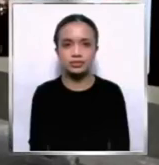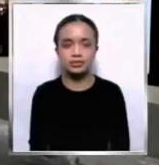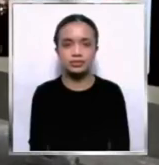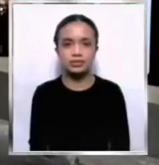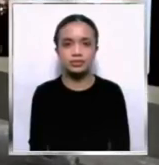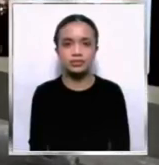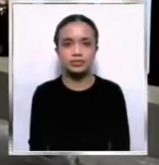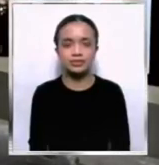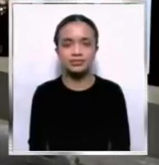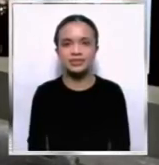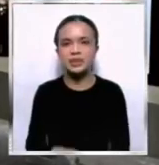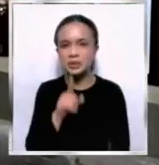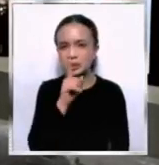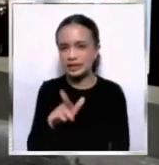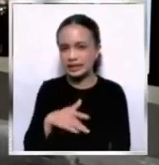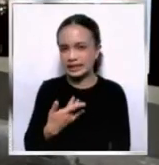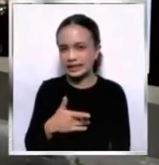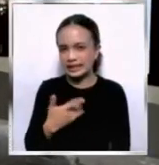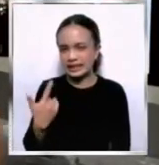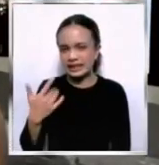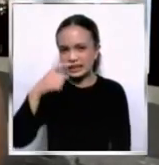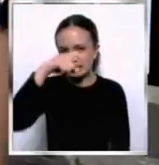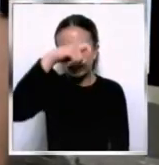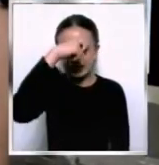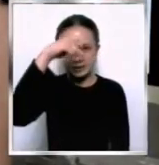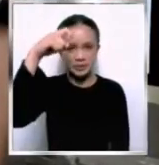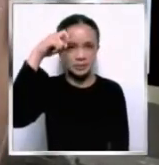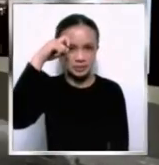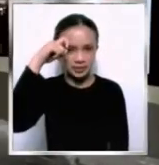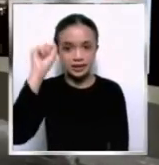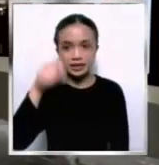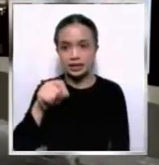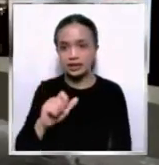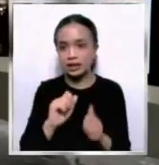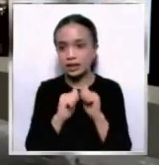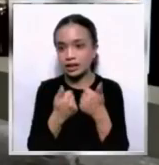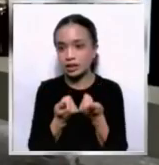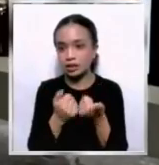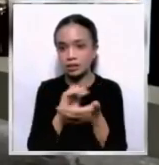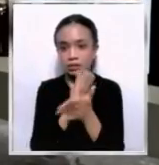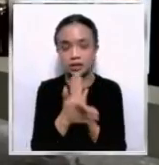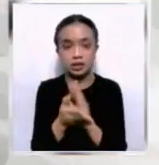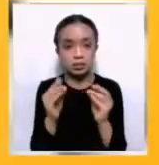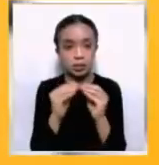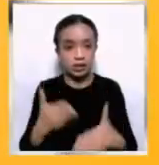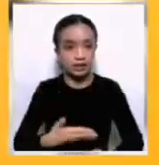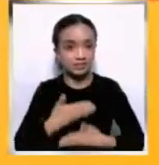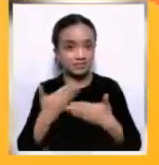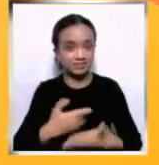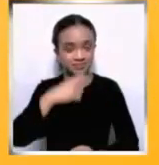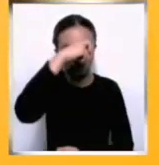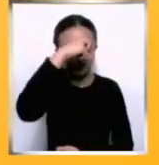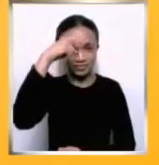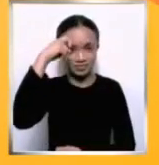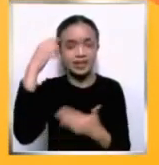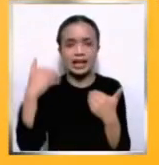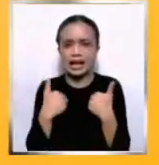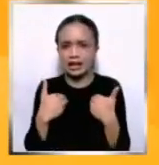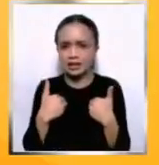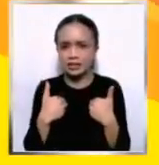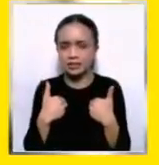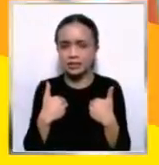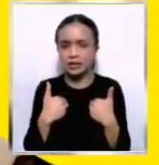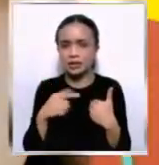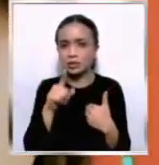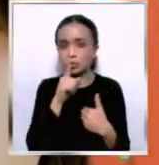Feel na talaga natin ang tag-init, mga Kapuso, at para mas maging mas masayang ating summer, may inihandang mainit na sipresa para sa